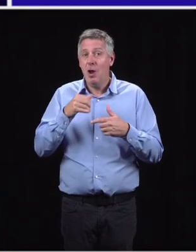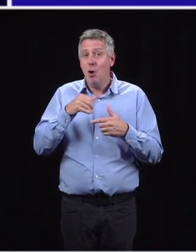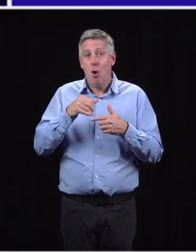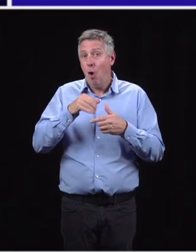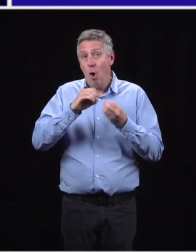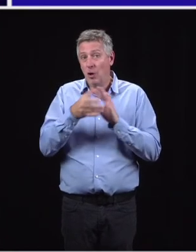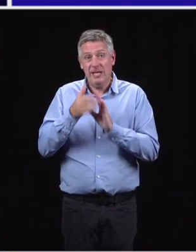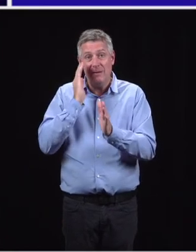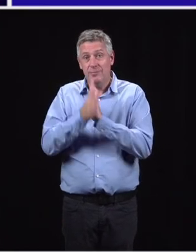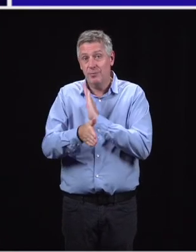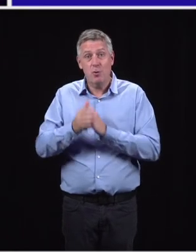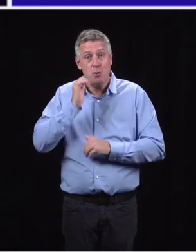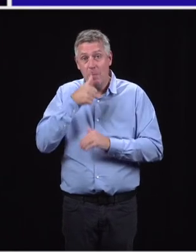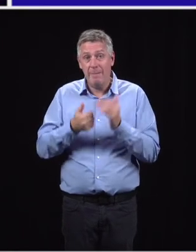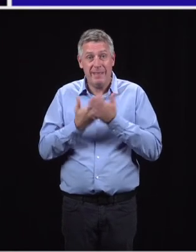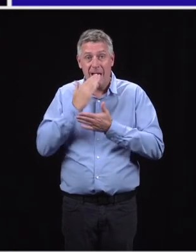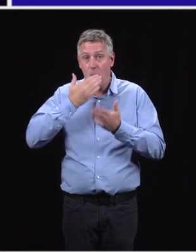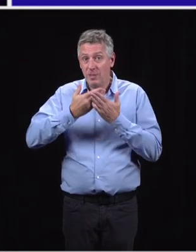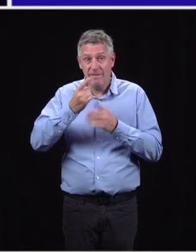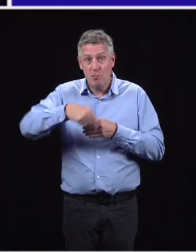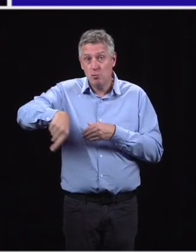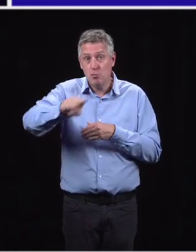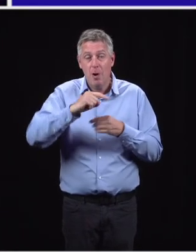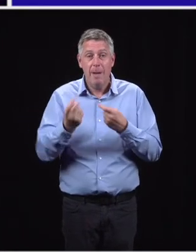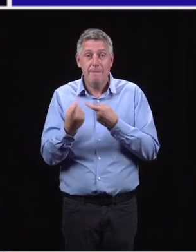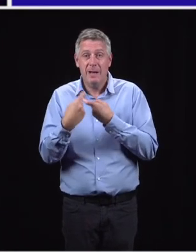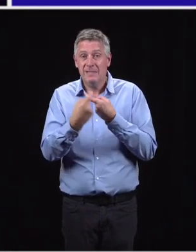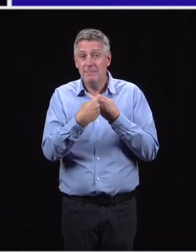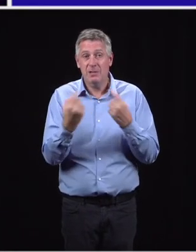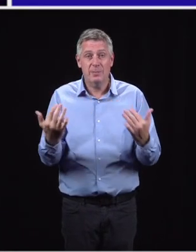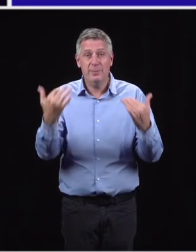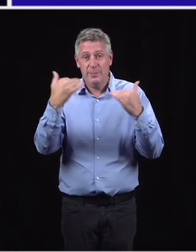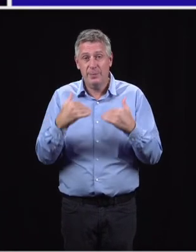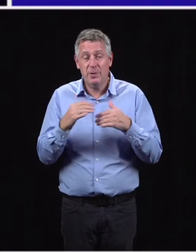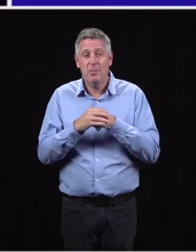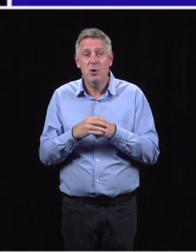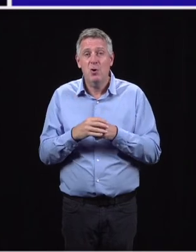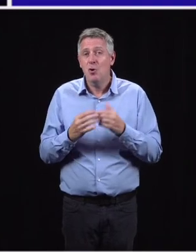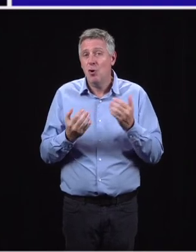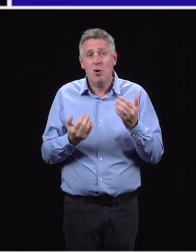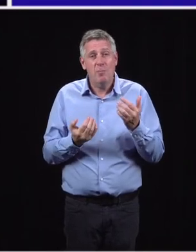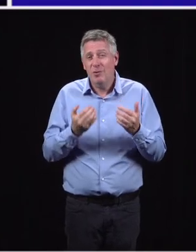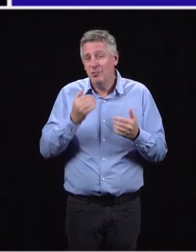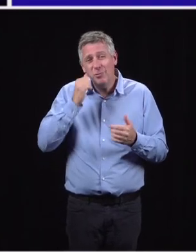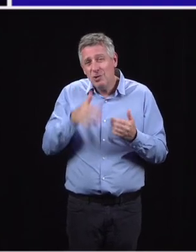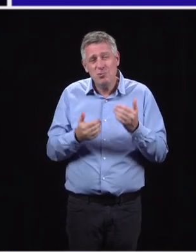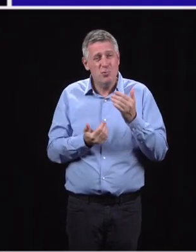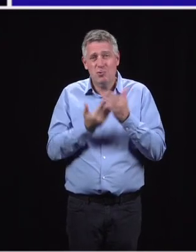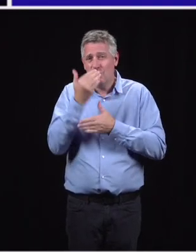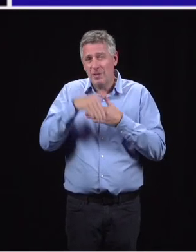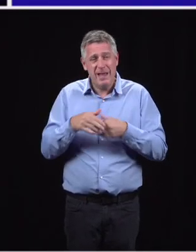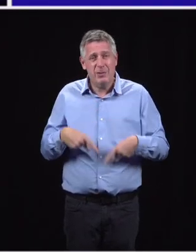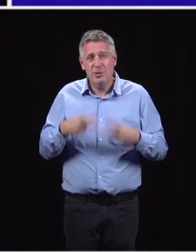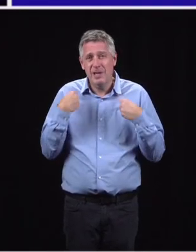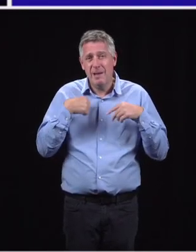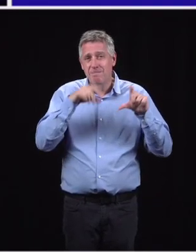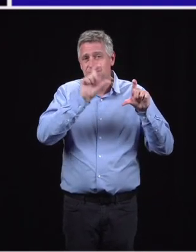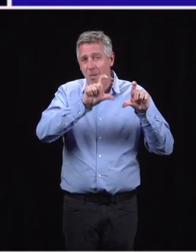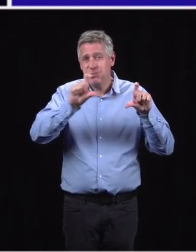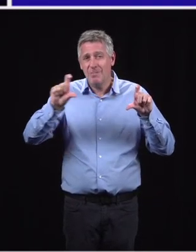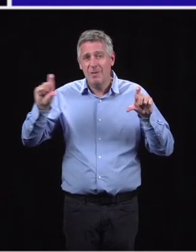aux participants les deux matin donc la l'ouverture on va dire de la journée d'atelier ça sera tous les jours comme ça d'ailleurs se fait avec un